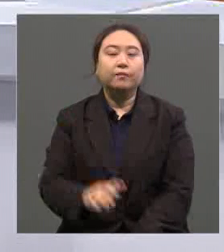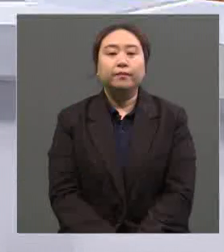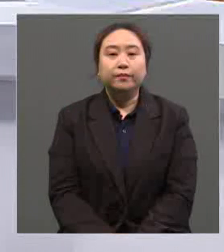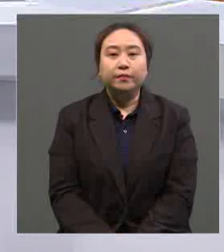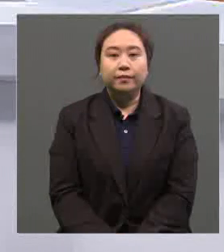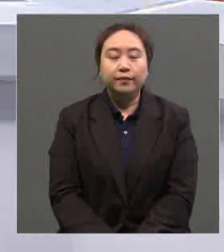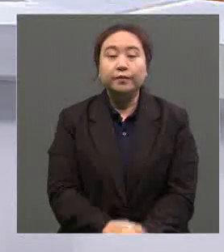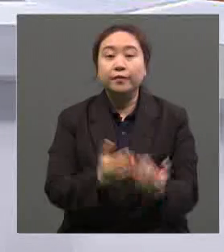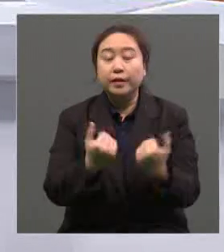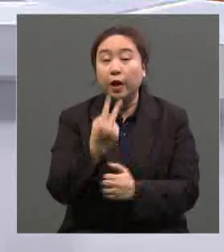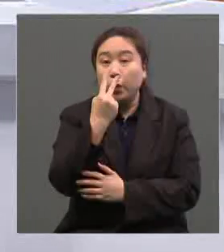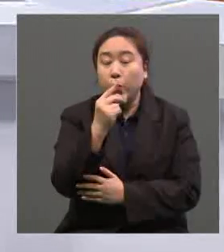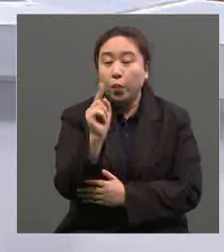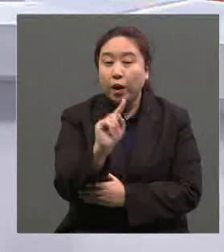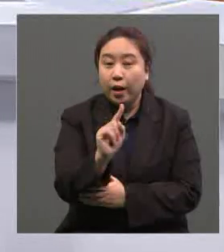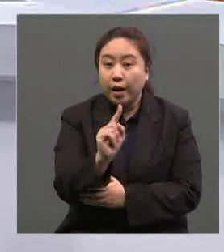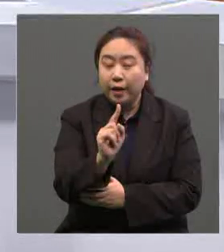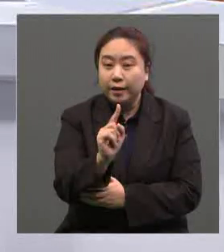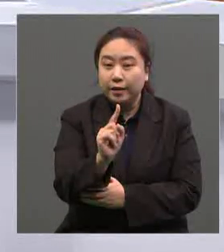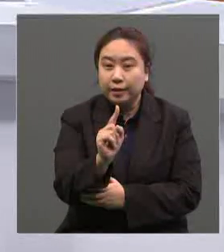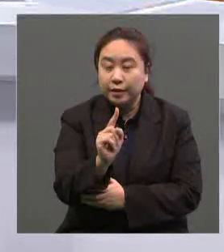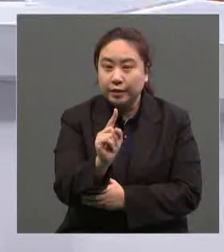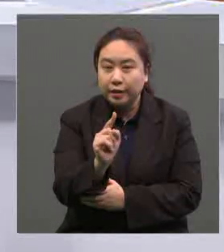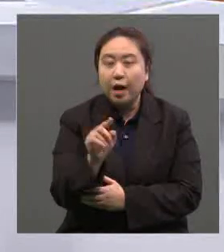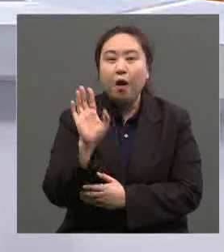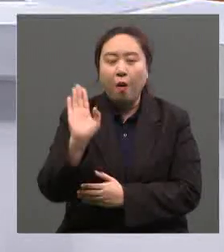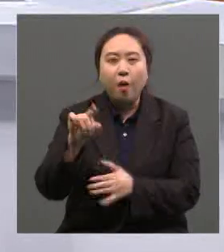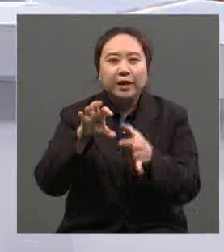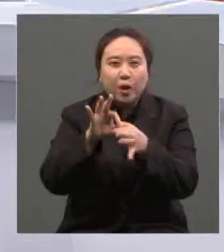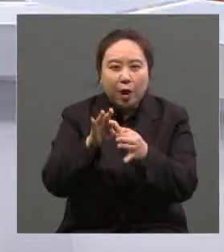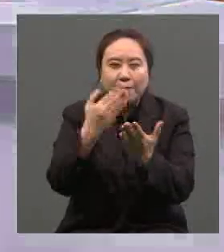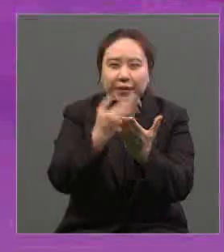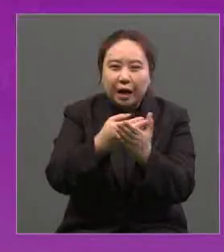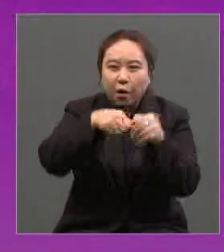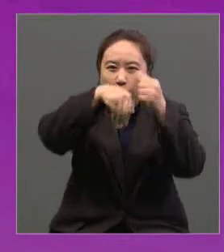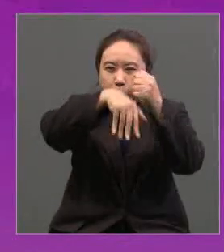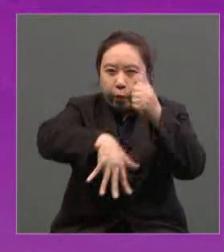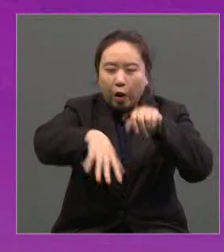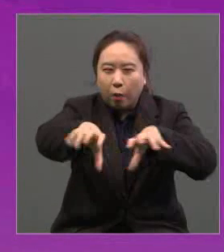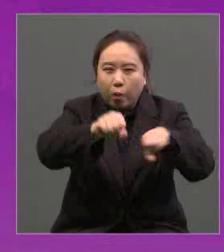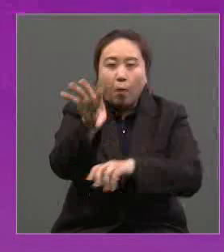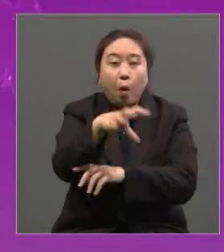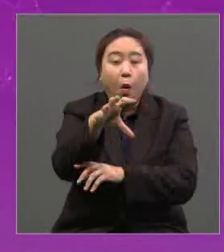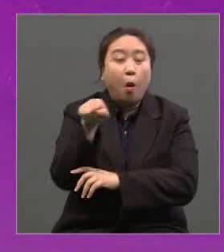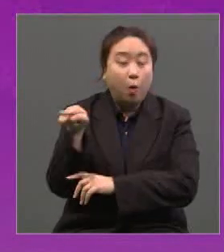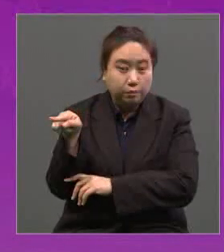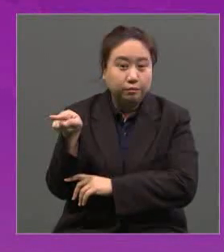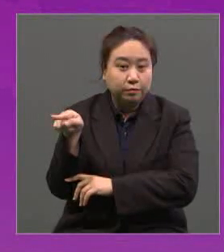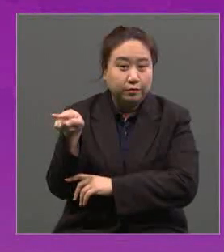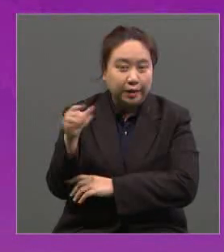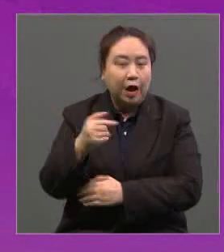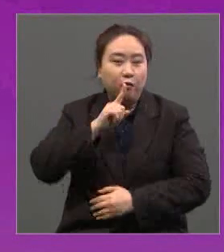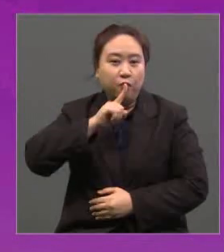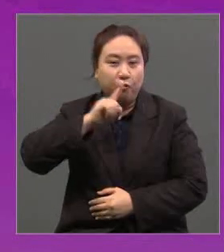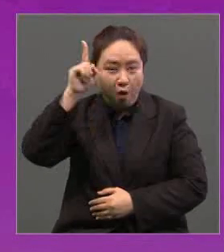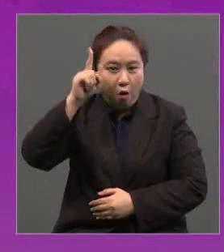ไปดูอีกความคืบหน้าสำหรับคดี Forex 3D นะคะหลังจากที่พนักงานสอบสวนคดีพิเศษ DSI สั่งฟ้อง DJ Man แล้วก็ใบเตยรวมถึ